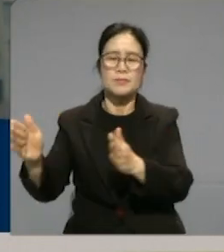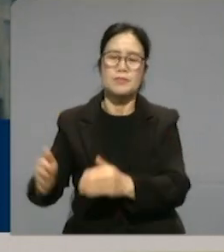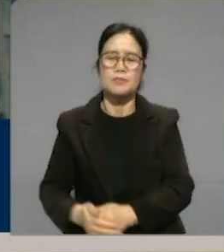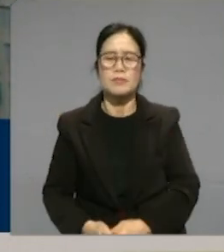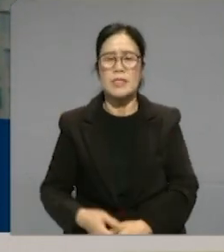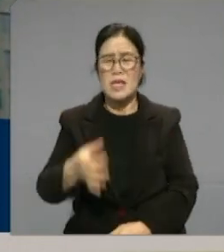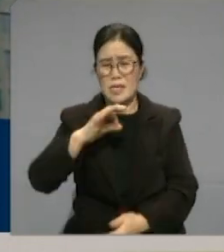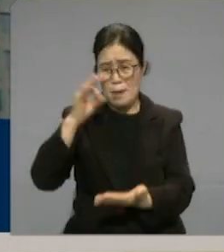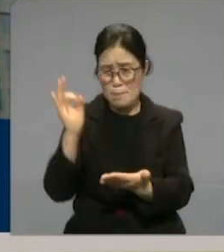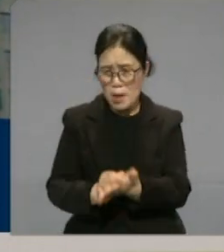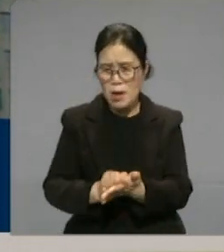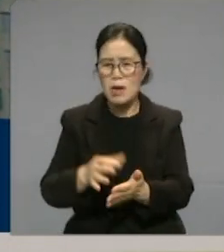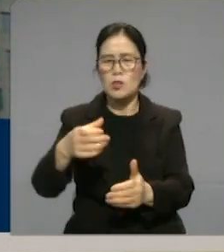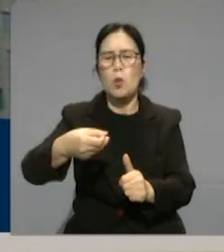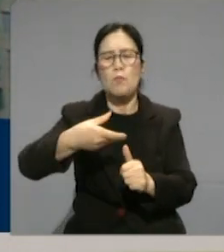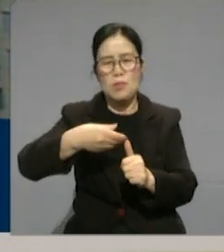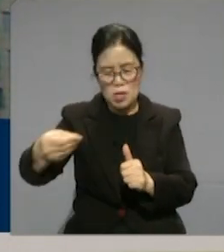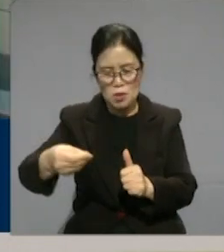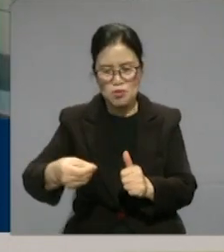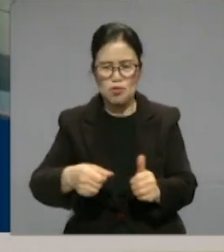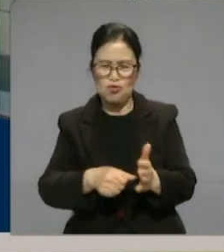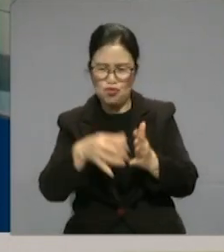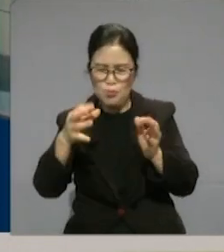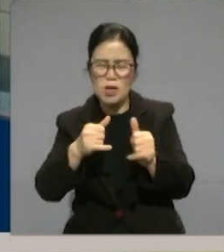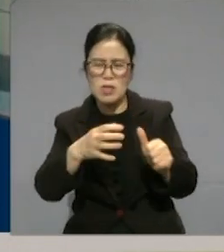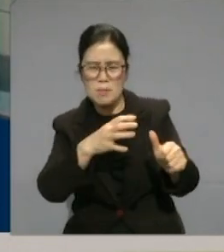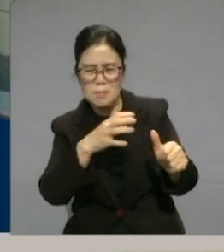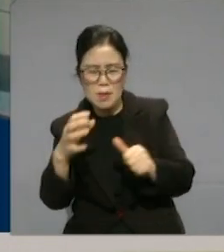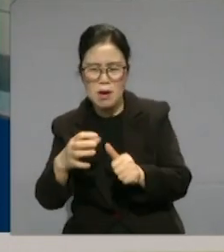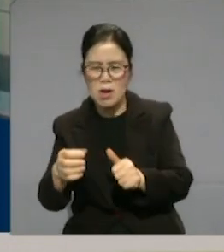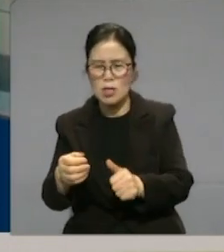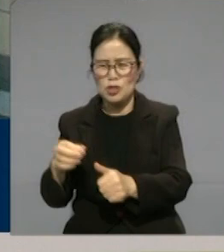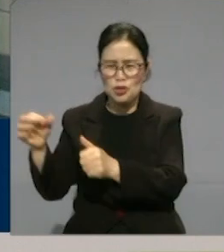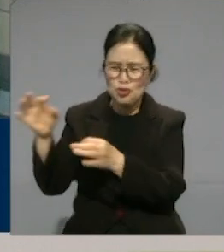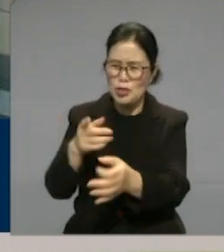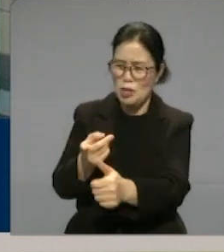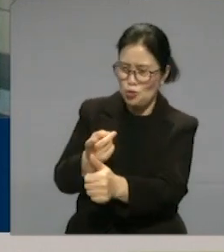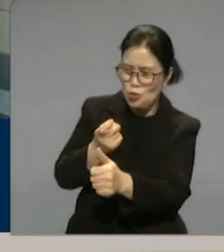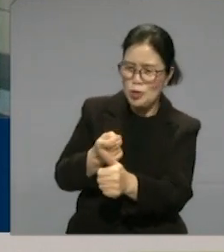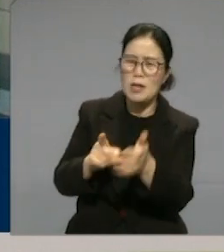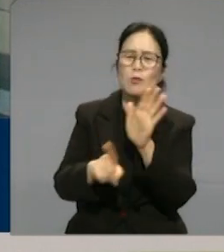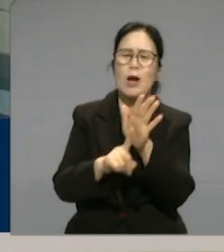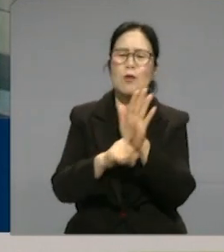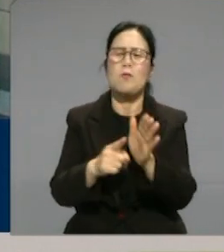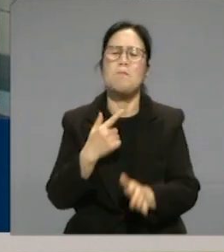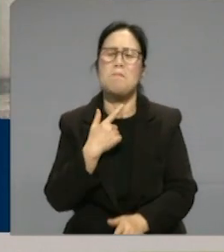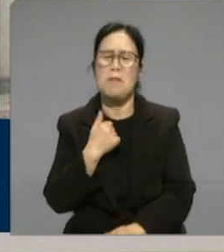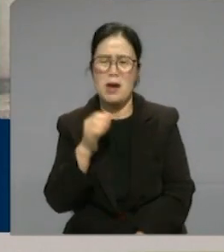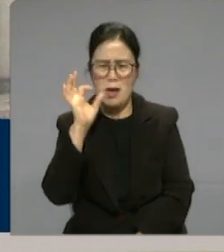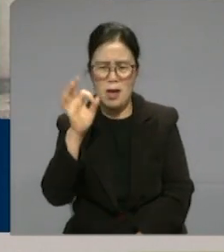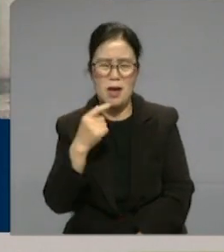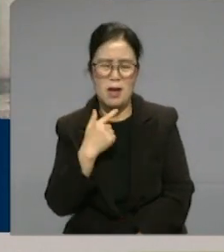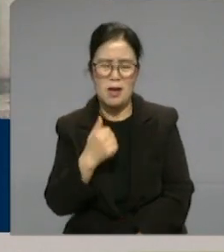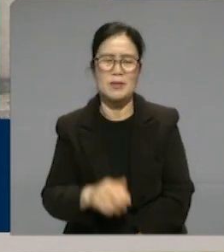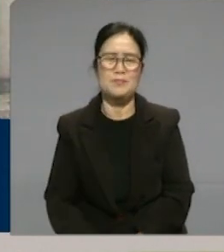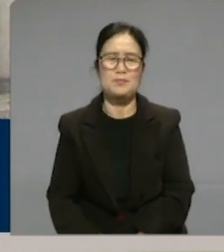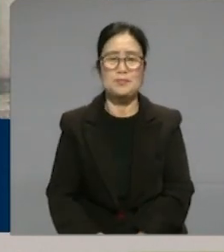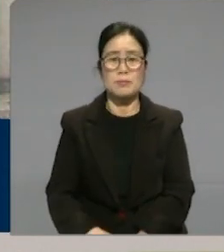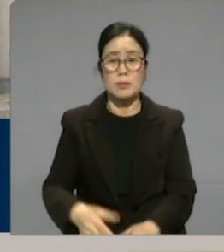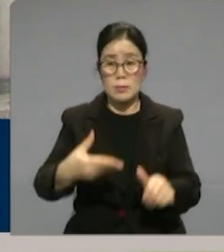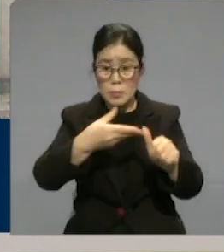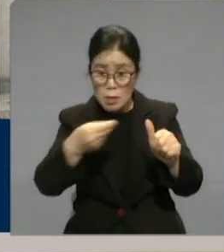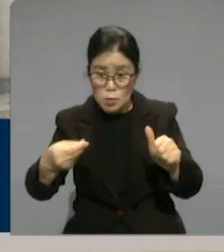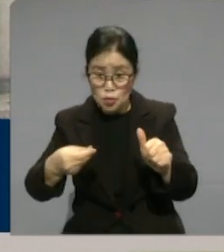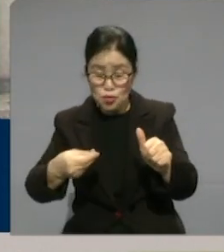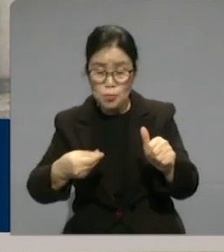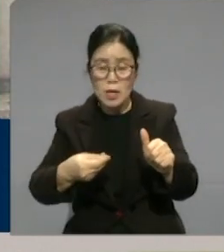낮은 이자로 돈을 빌려 준다거나 유명인을 내세워 투자를 유혹하는 광고를 한번쯤 보셨을 텐데요이 대출을 받기 전 꼭 제도권 금융